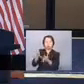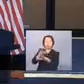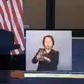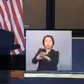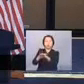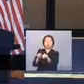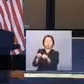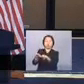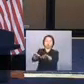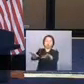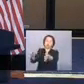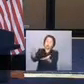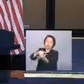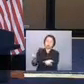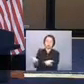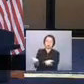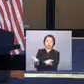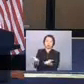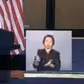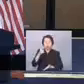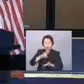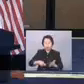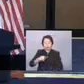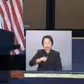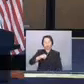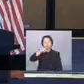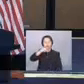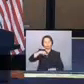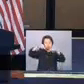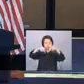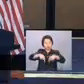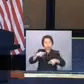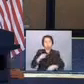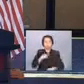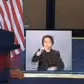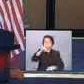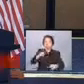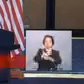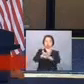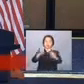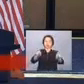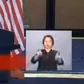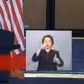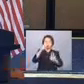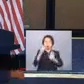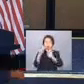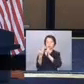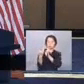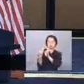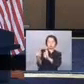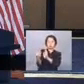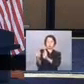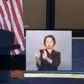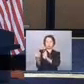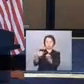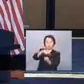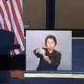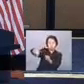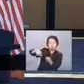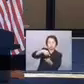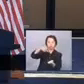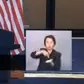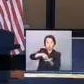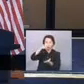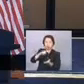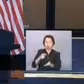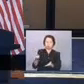Apa yang saya nak sebutkan di sini ialah kita mesti bersedia untuk berhadapan dengan situasi ini